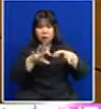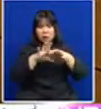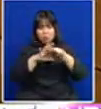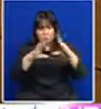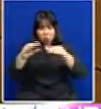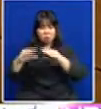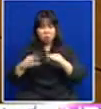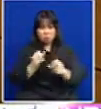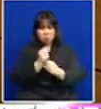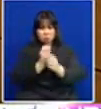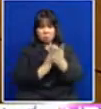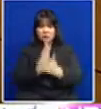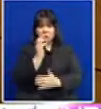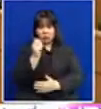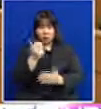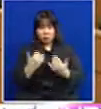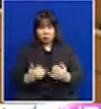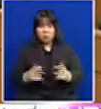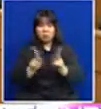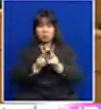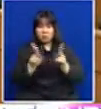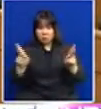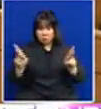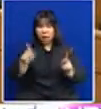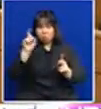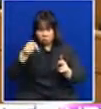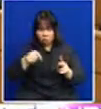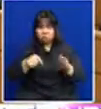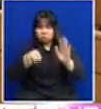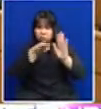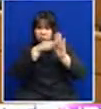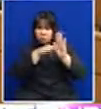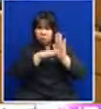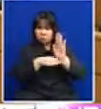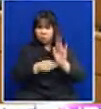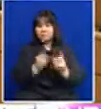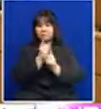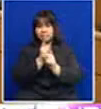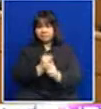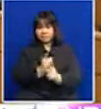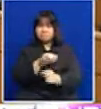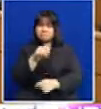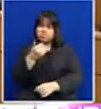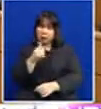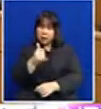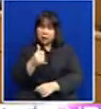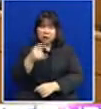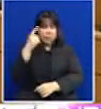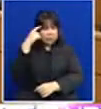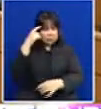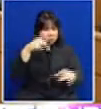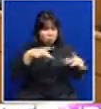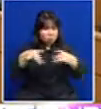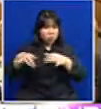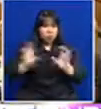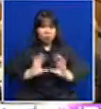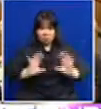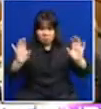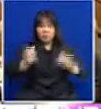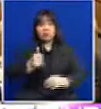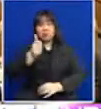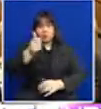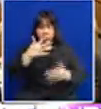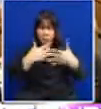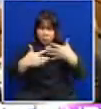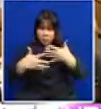ประชุมได้ขณะที่กรรมการจะต้องเป็นไปตามคุณสมบัติที่กำหนดซึ่งอาจเป็นผู้ที่มีความเห็นต่างจากรัฐบาลได้แต่การย